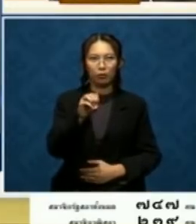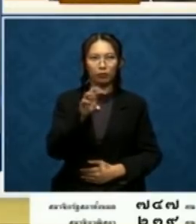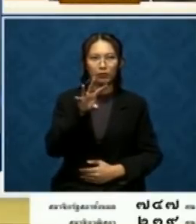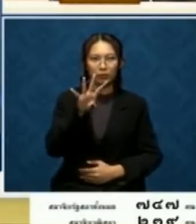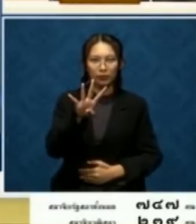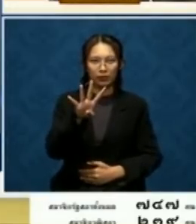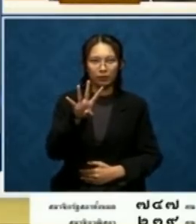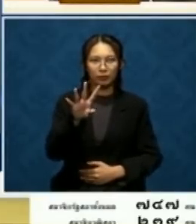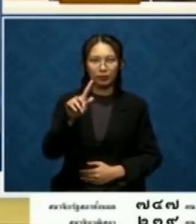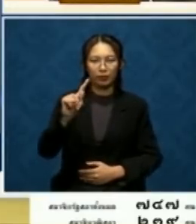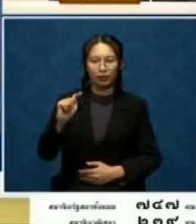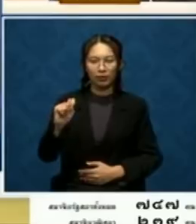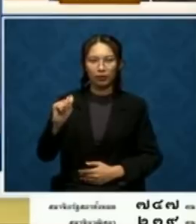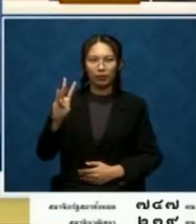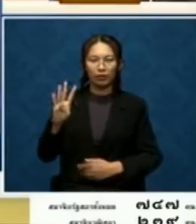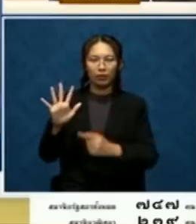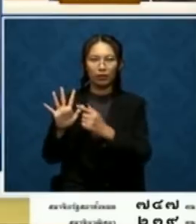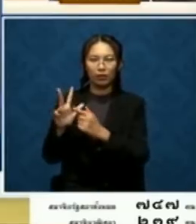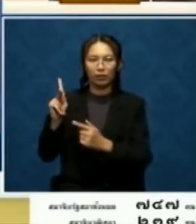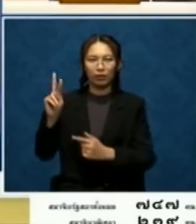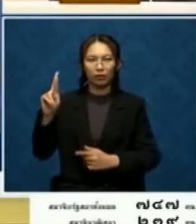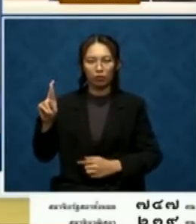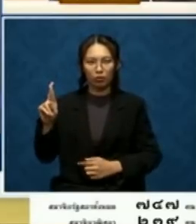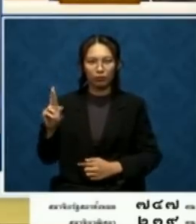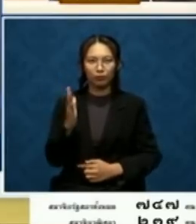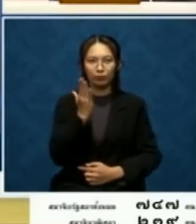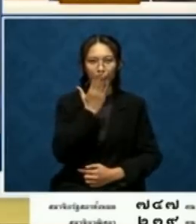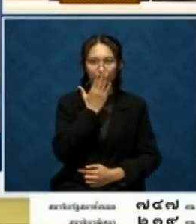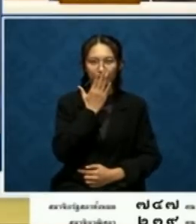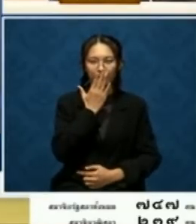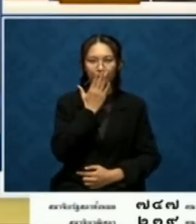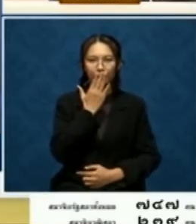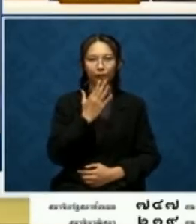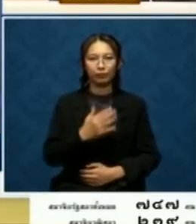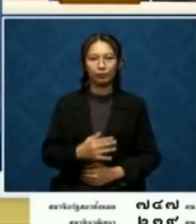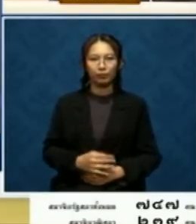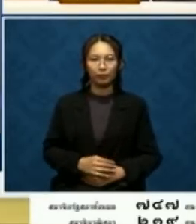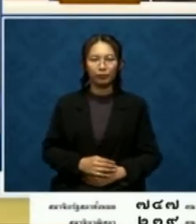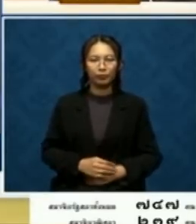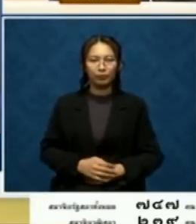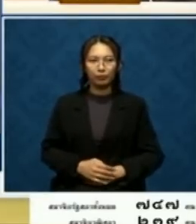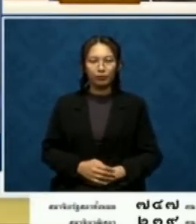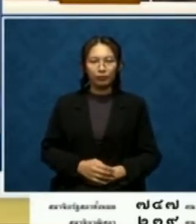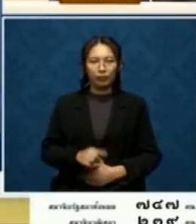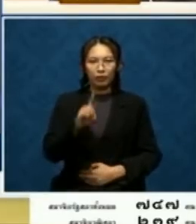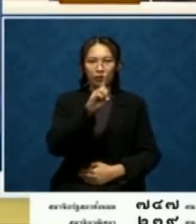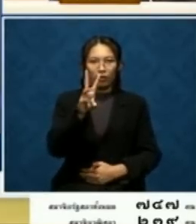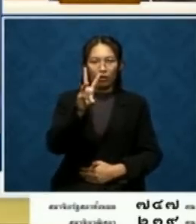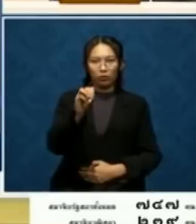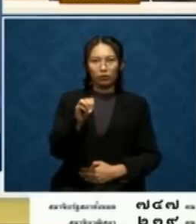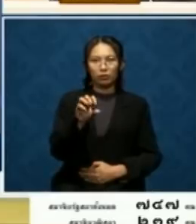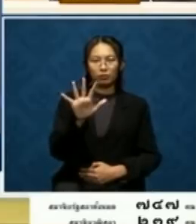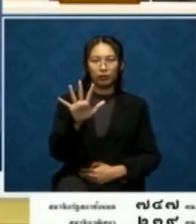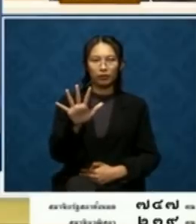างฝ่ายความมั่นคงอย่างที่พักที่มีความมั่นคงอยู่เยอะๆอย่างเช่นรวมในสร้างชาติพลังประชารัฐเนี่ยเขา